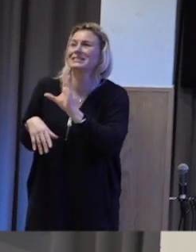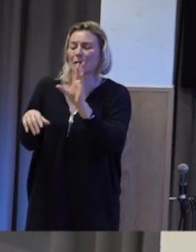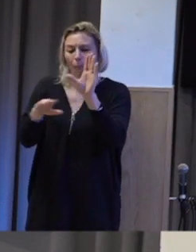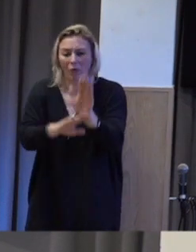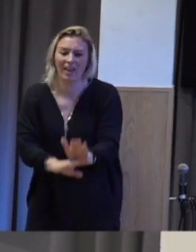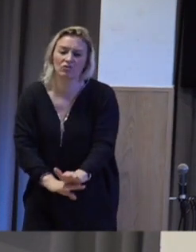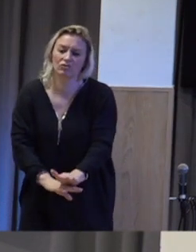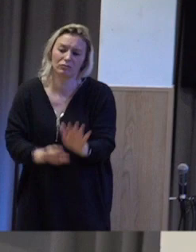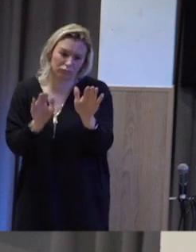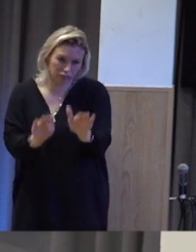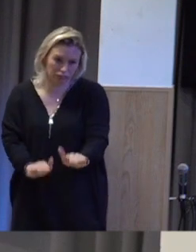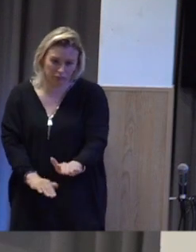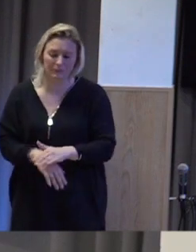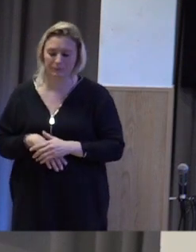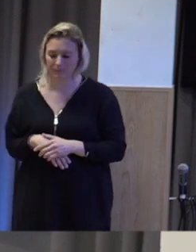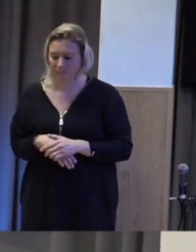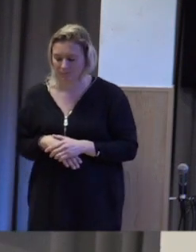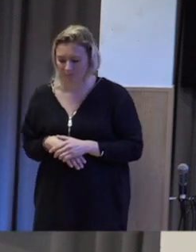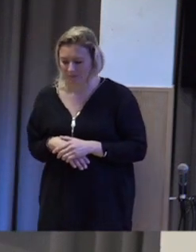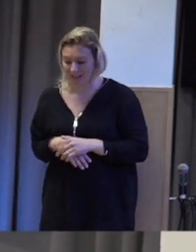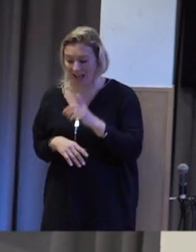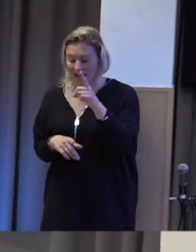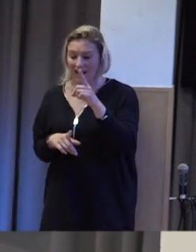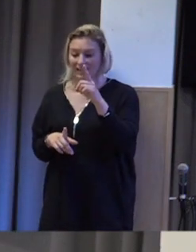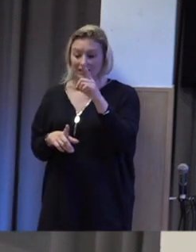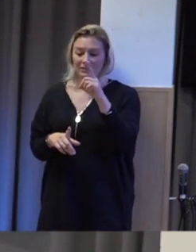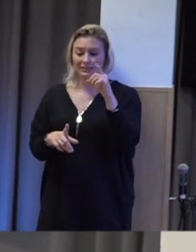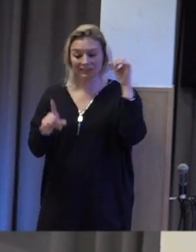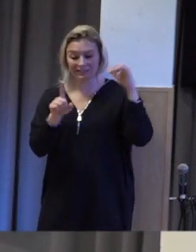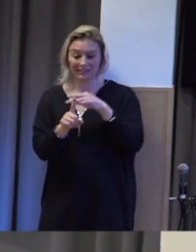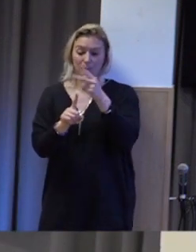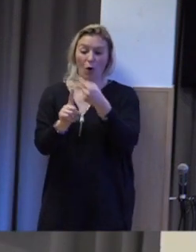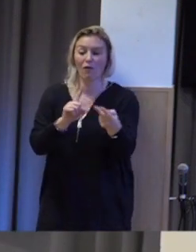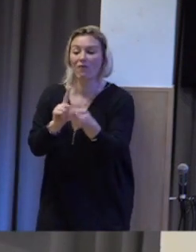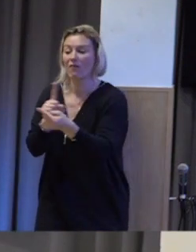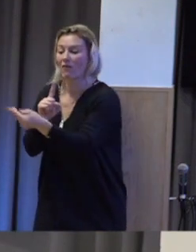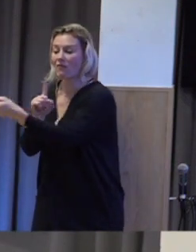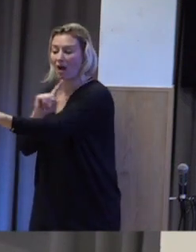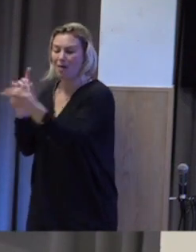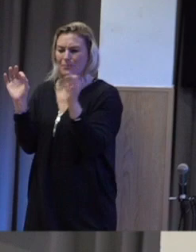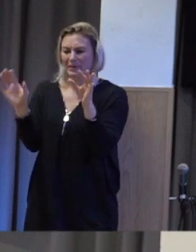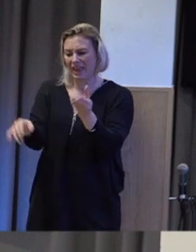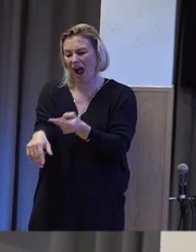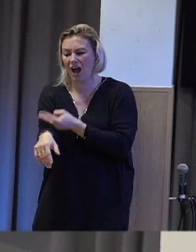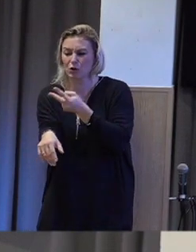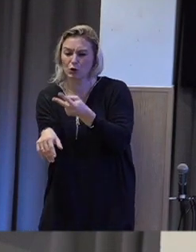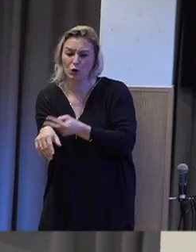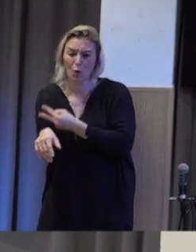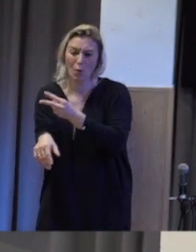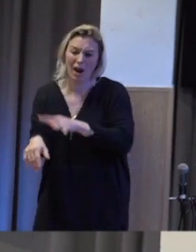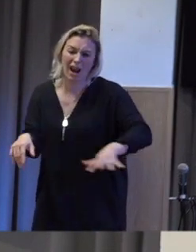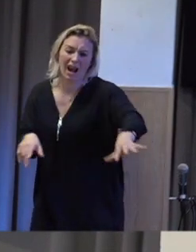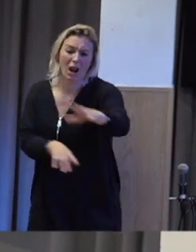préserver. Et en envoyant ses disciples, il leur a dit, je vous envoie comme des agneaux au milieu des